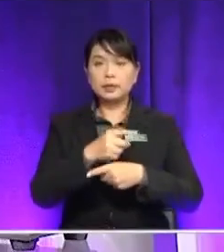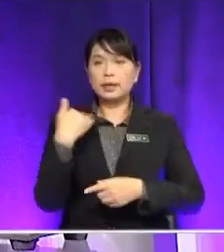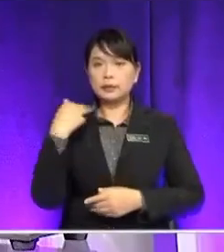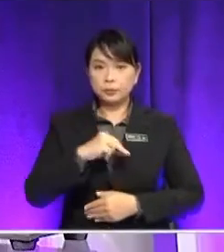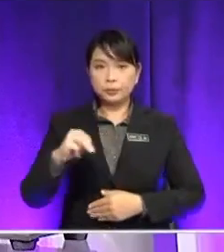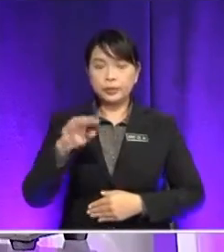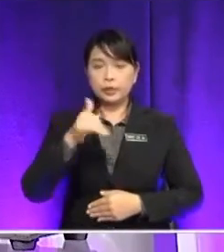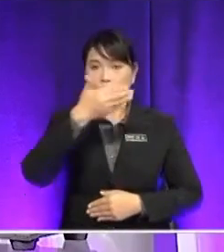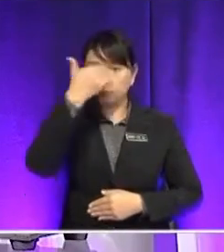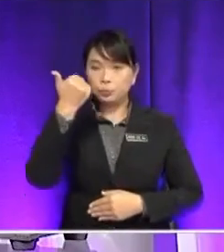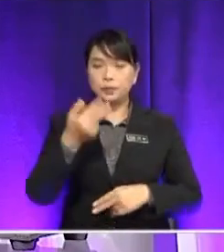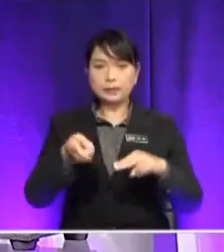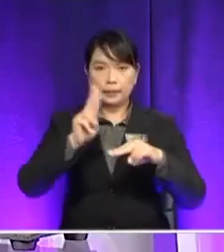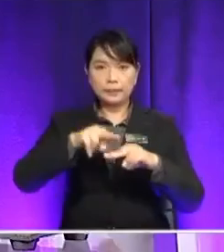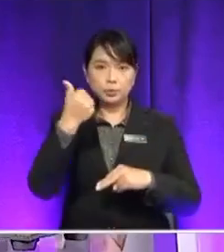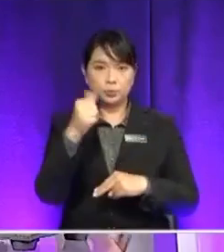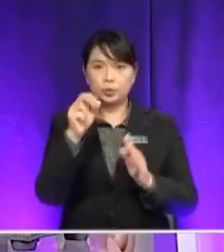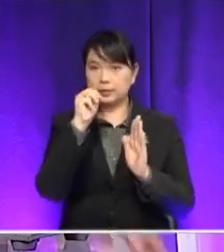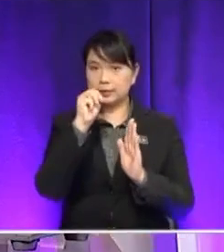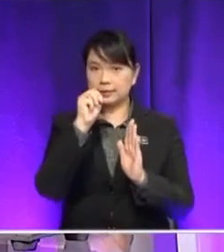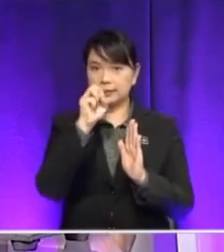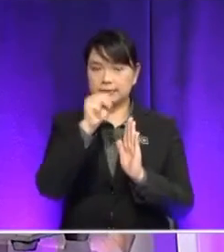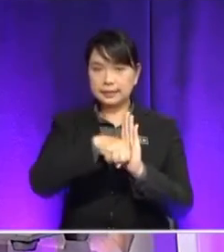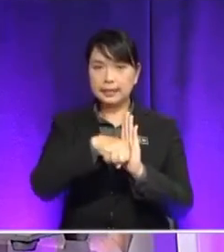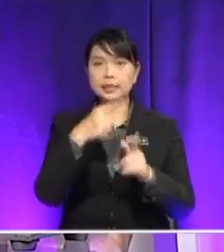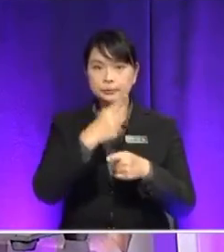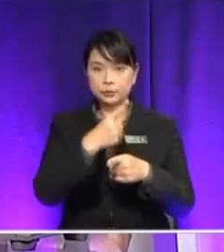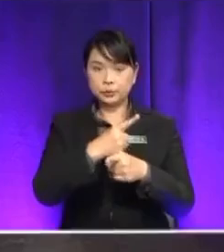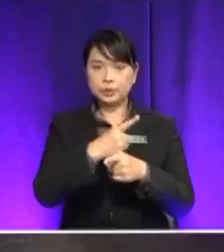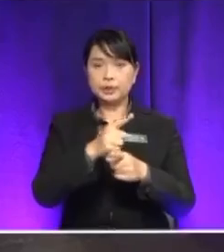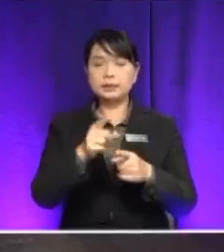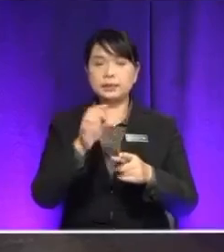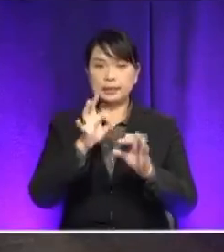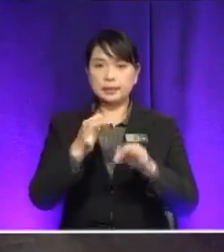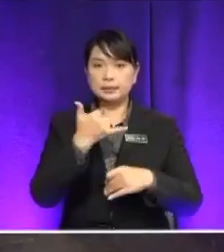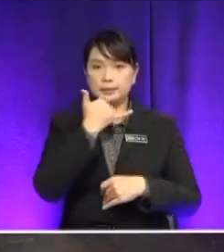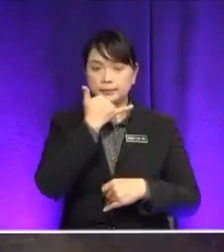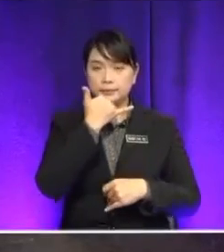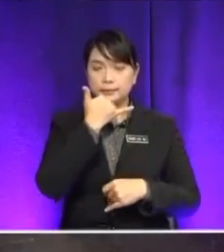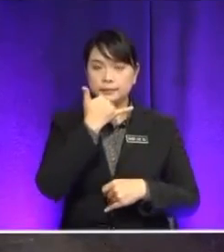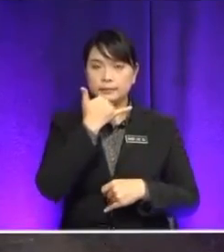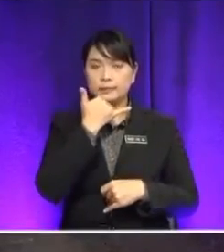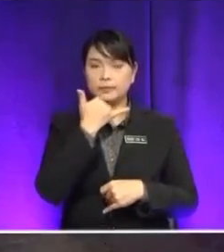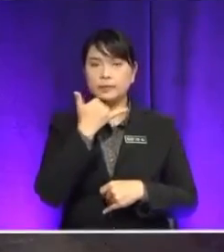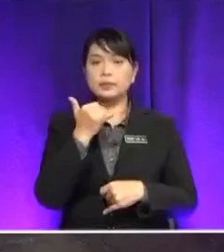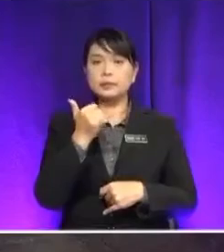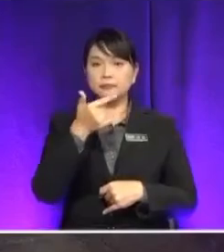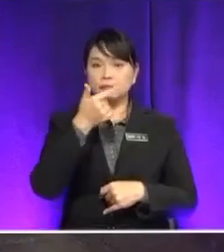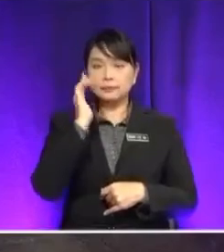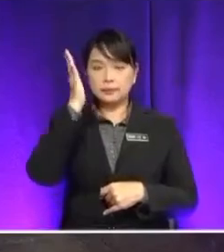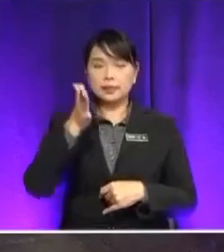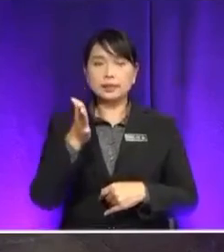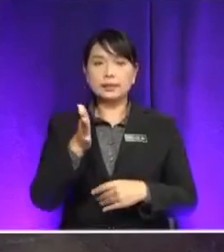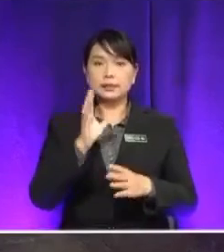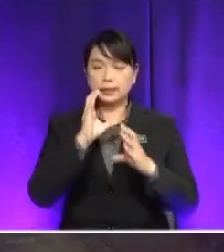yang luput tambahkan 10 saat ya betul ya nih peti ini Hahaha kalau itu sih layani habis Semoga dia kanker Jaya sebab nilainya